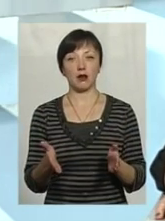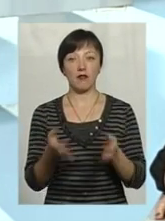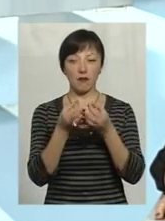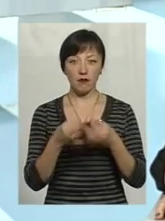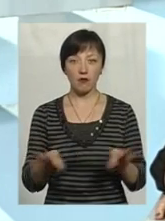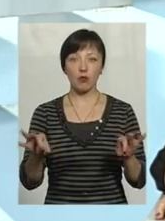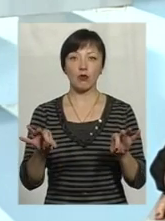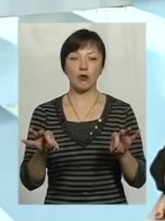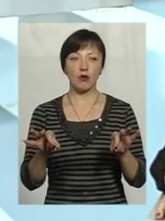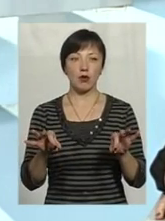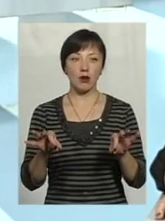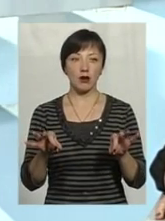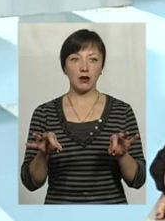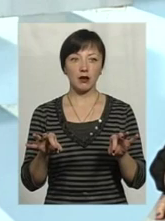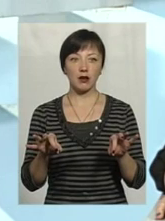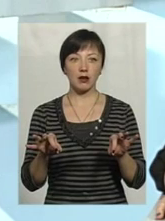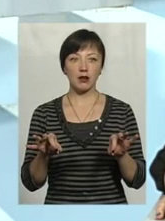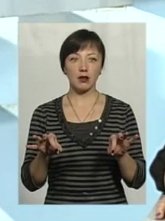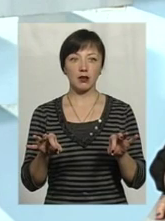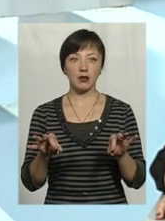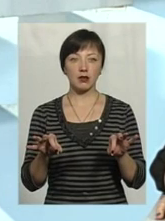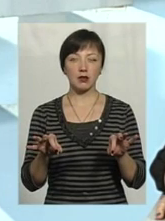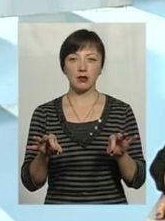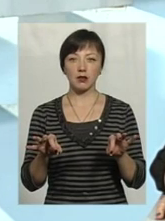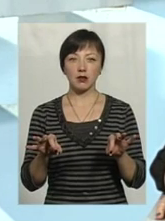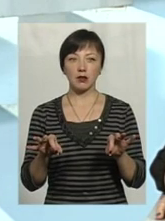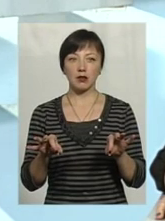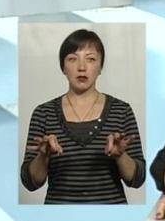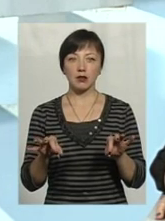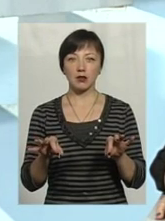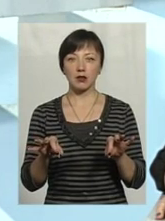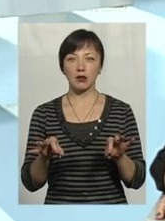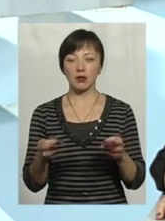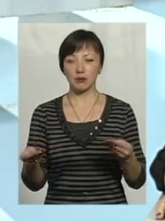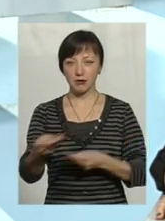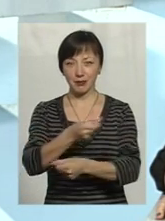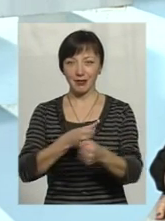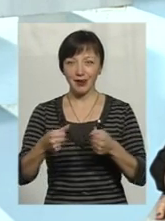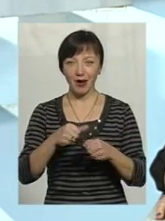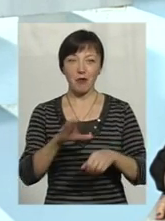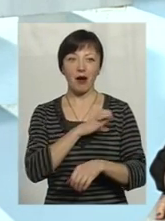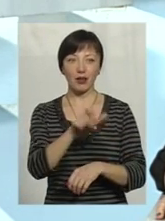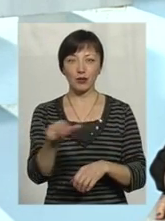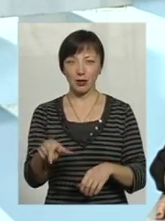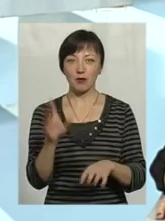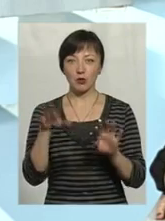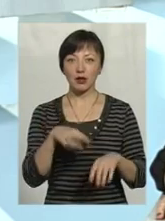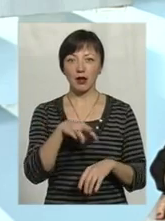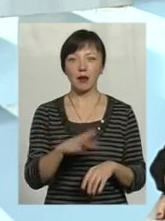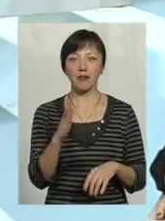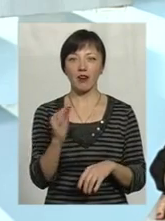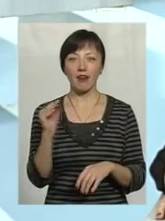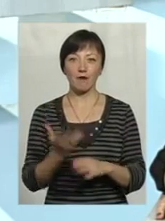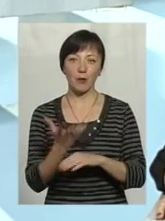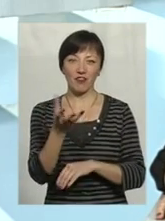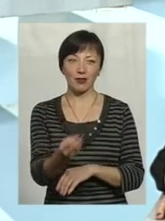воля посадовців, які там, мільйони позадекларовували скинутися, то, звичайно, ми тоді можемо ще МВФ